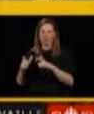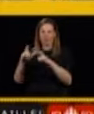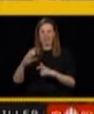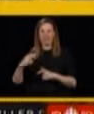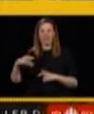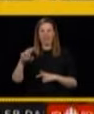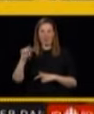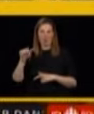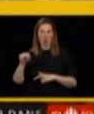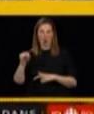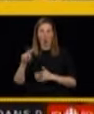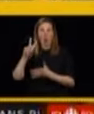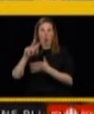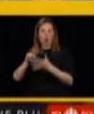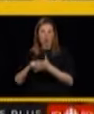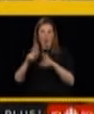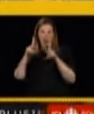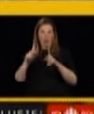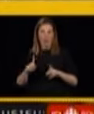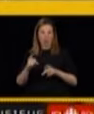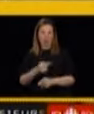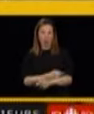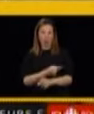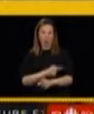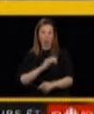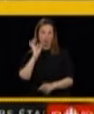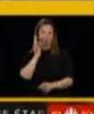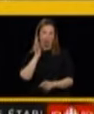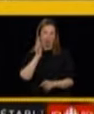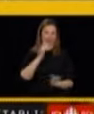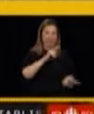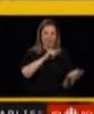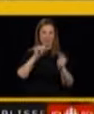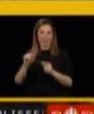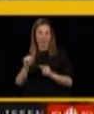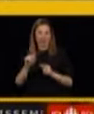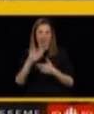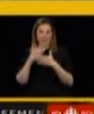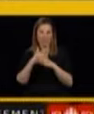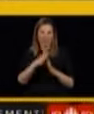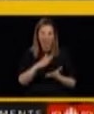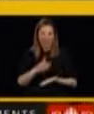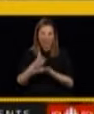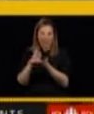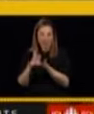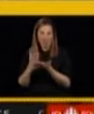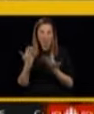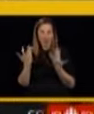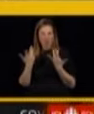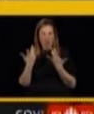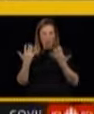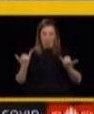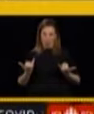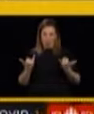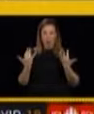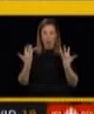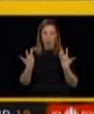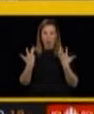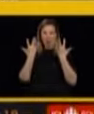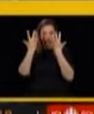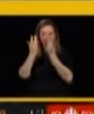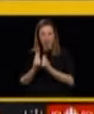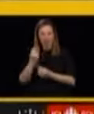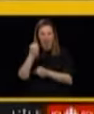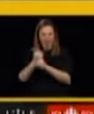il y a 2000 médecins spécialistes qui ont levé la main pour venir en renfort. Combien sont à pied d'œuvre aujourd'hui même? Bien,